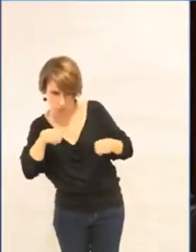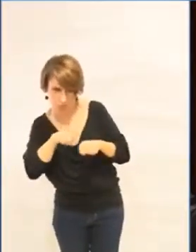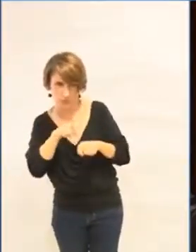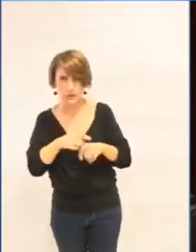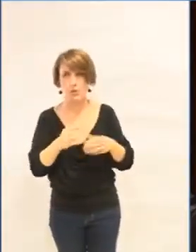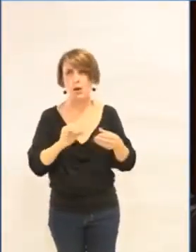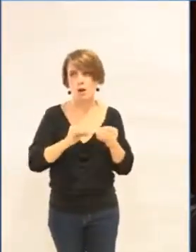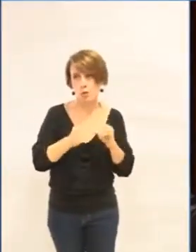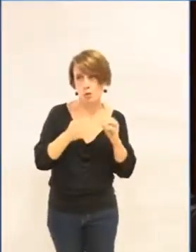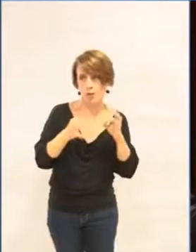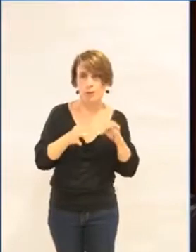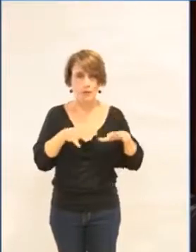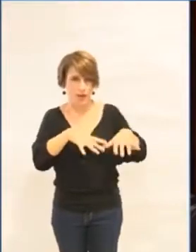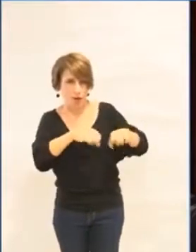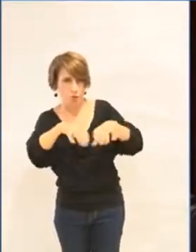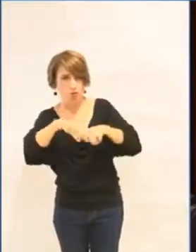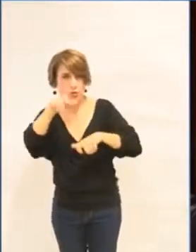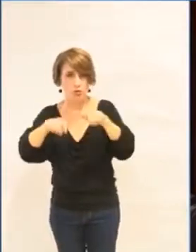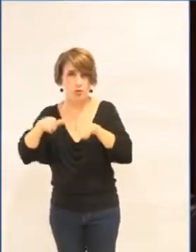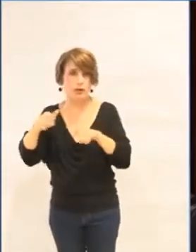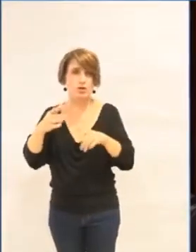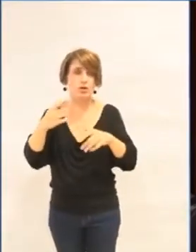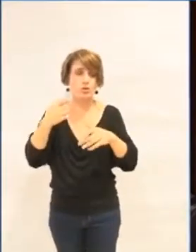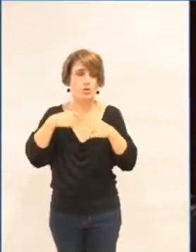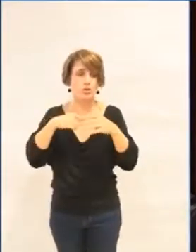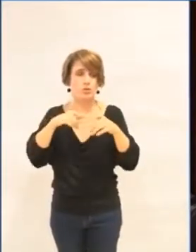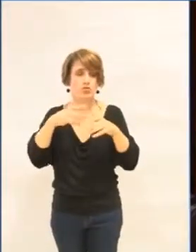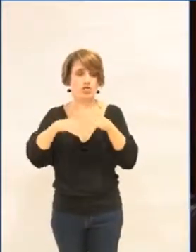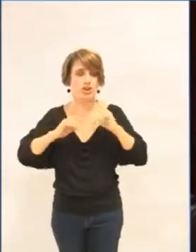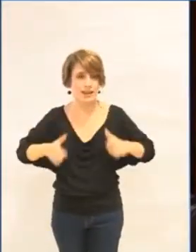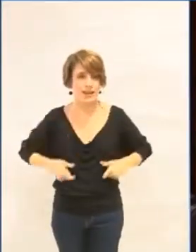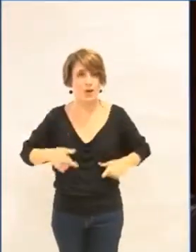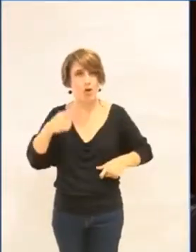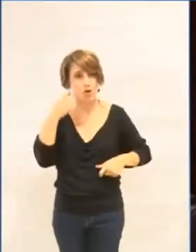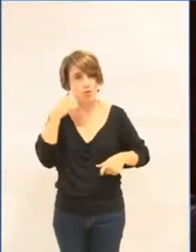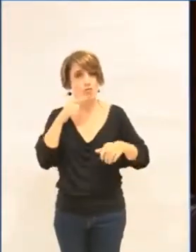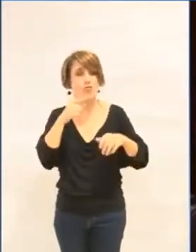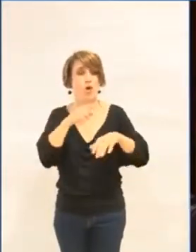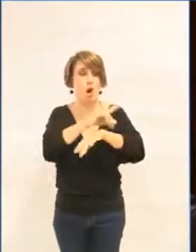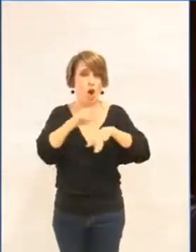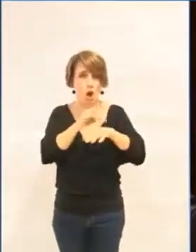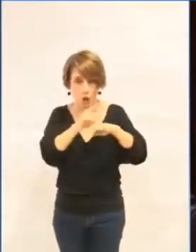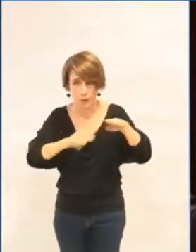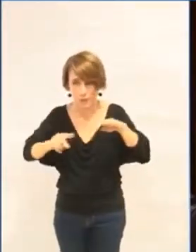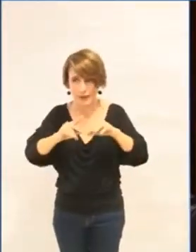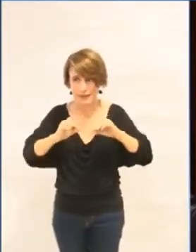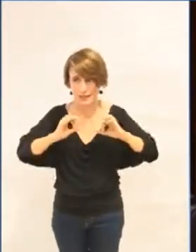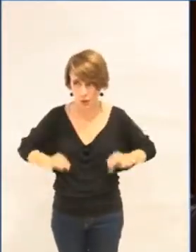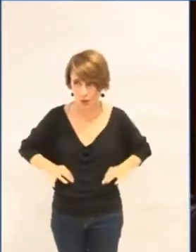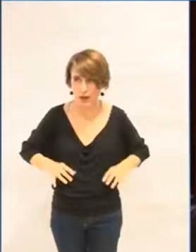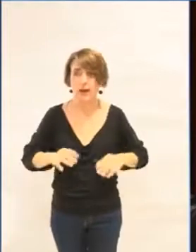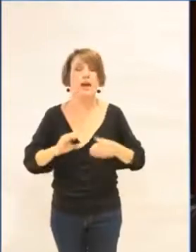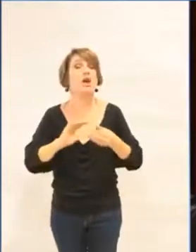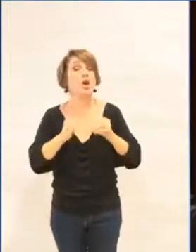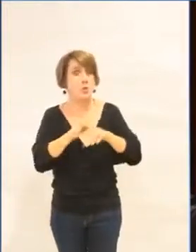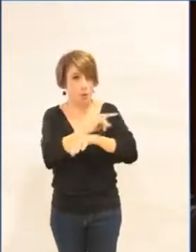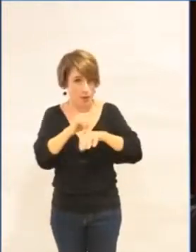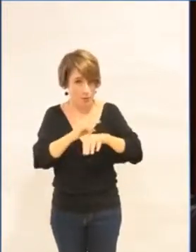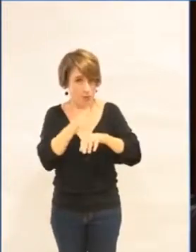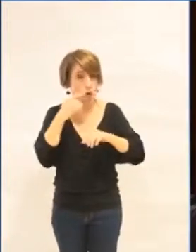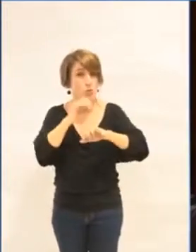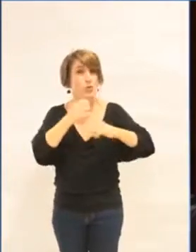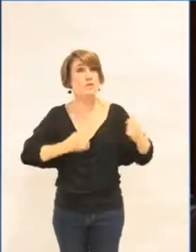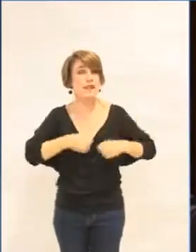des rythmes scolaires, de la revalorisation de l'indice, des heures supplémentaires du service de propreté, tout comme elle note